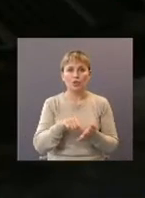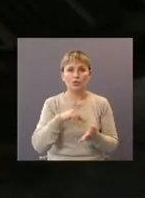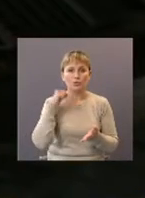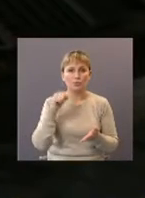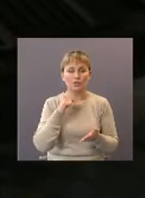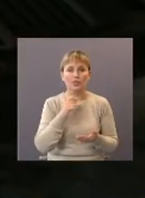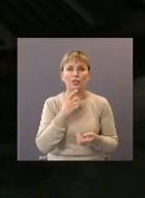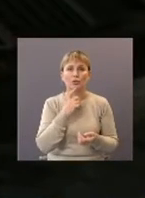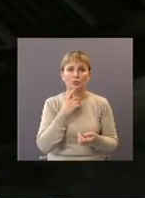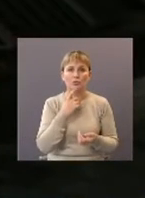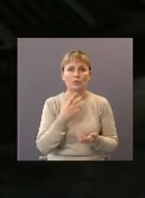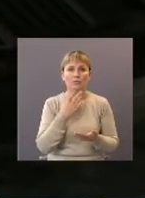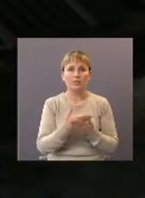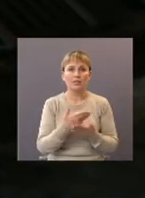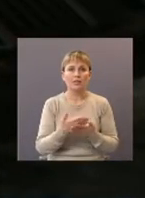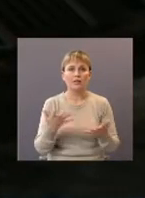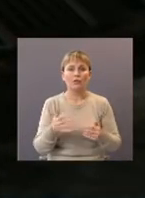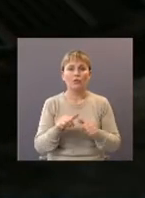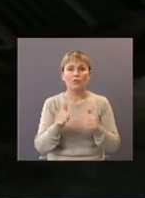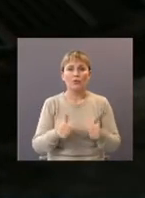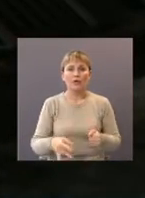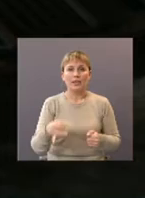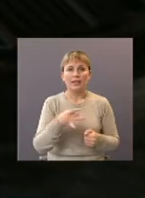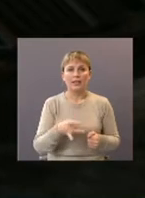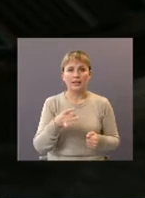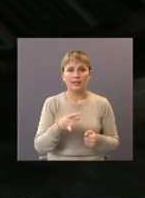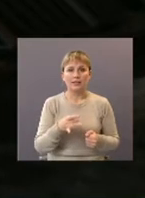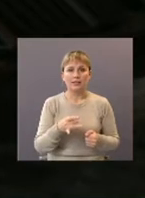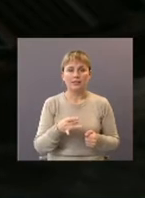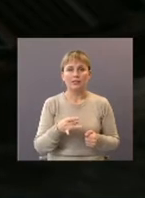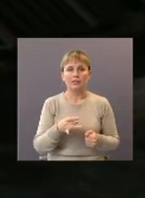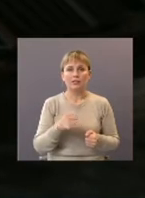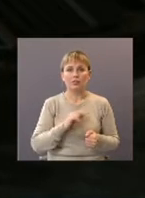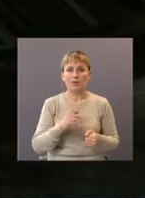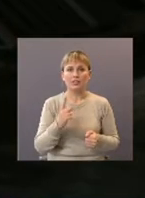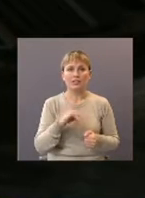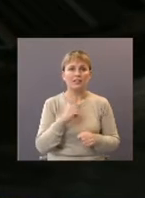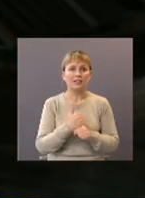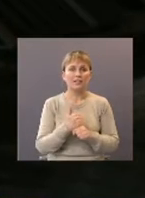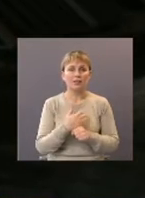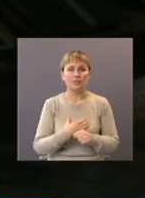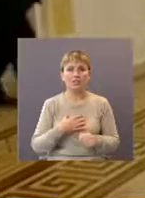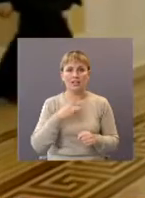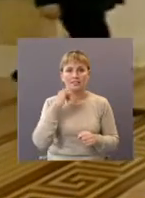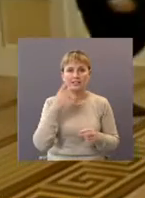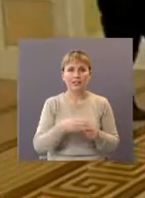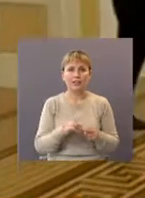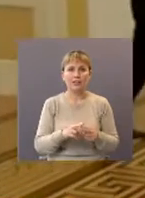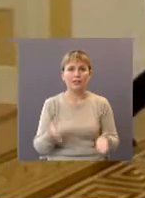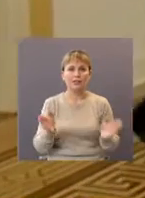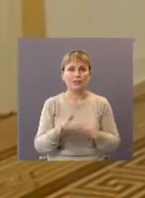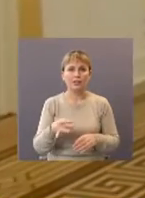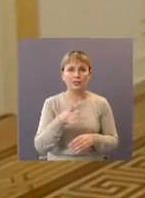Узбекистана трудно представить какую-либо форму региональной интеграции. Конечно, один из главных приоритетов Казахстана был и остается